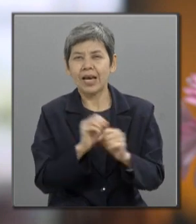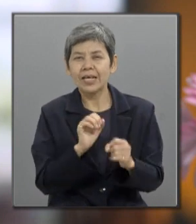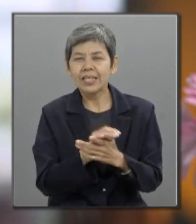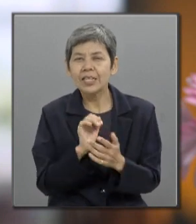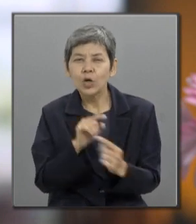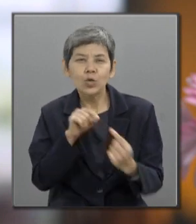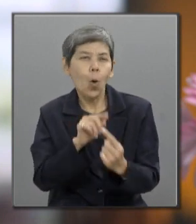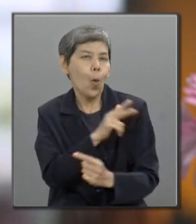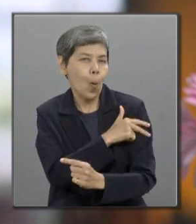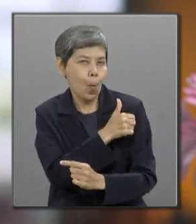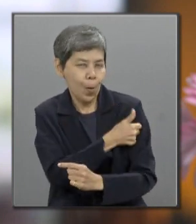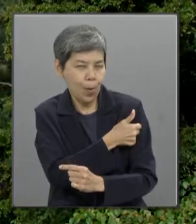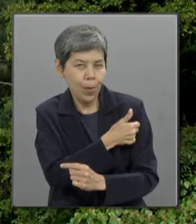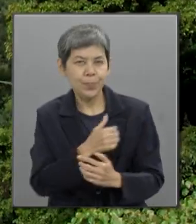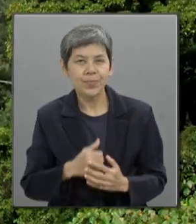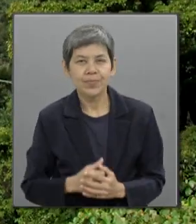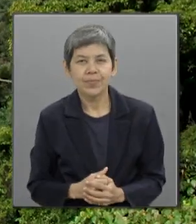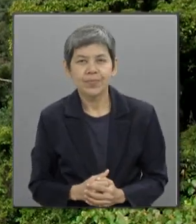กับหมอหม่องค่ะ